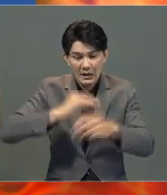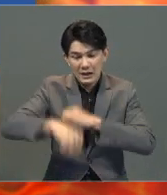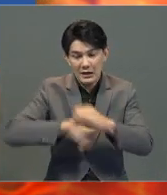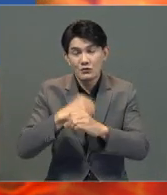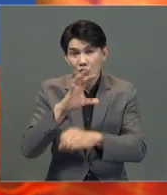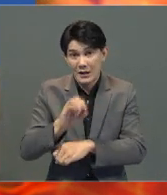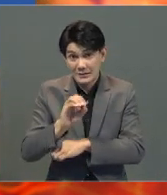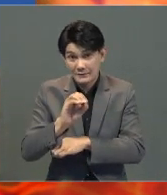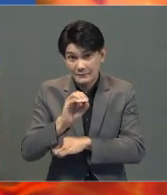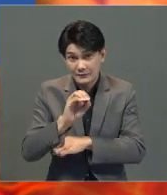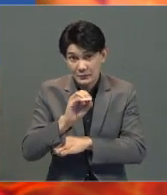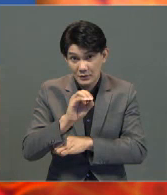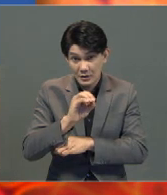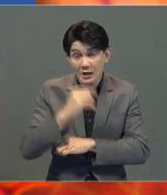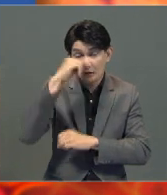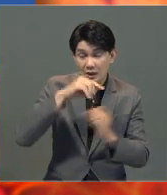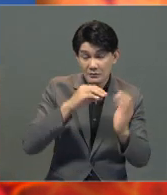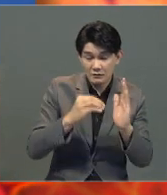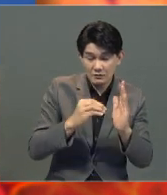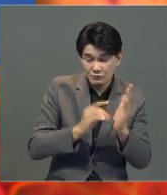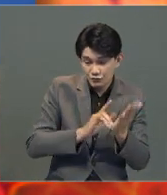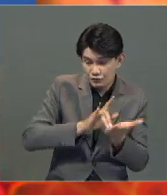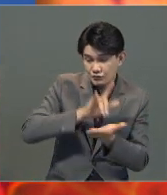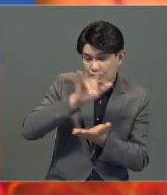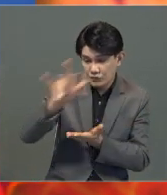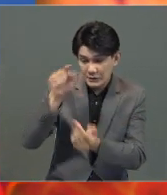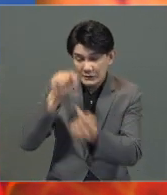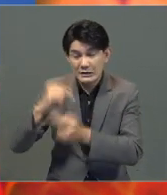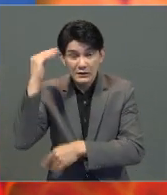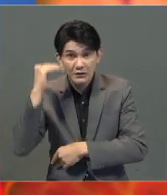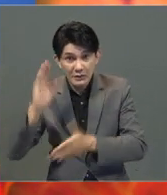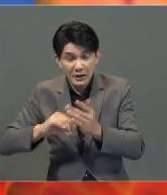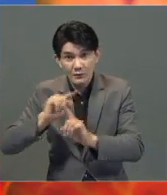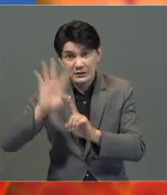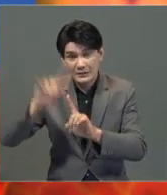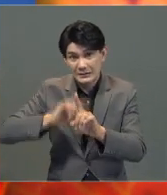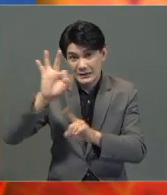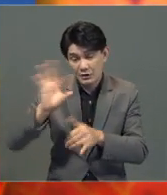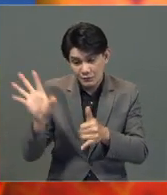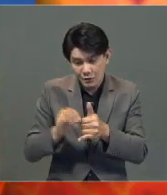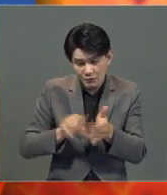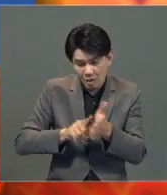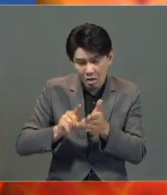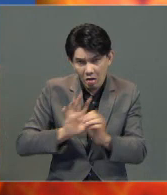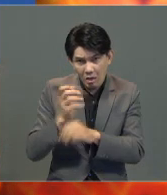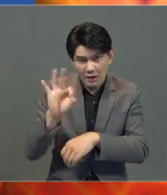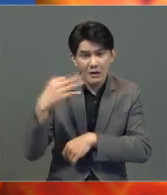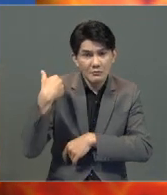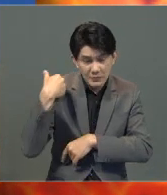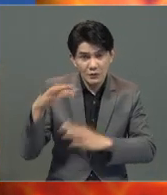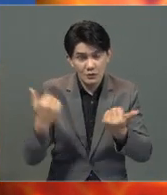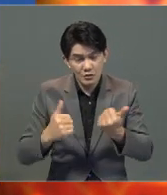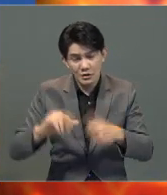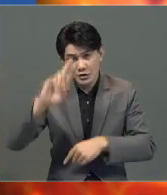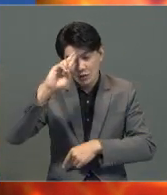อายุประมาณ 50ปีเดินทางกลับจากประเทศไทยเมื่อวันที่ 4กันยายนพบว่าติดเชื้อ 4 49ขณะนี้ค่ะ